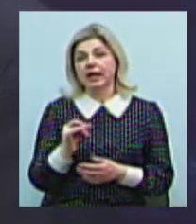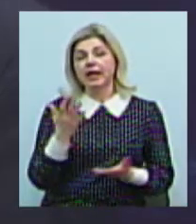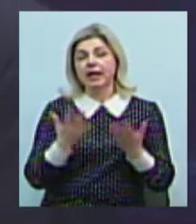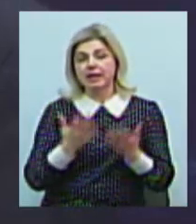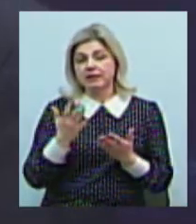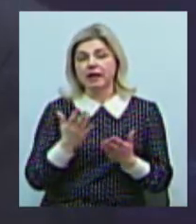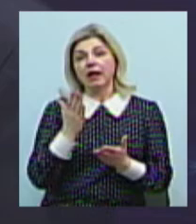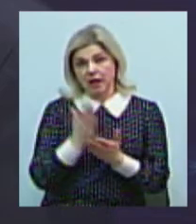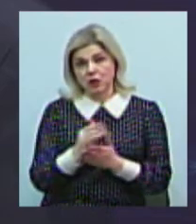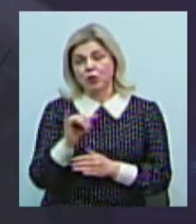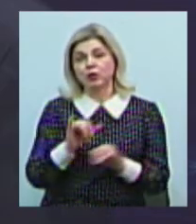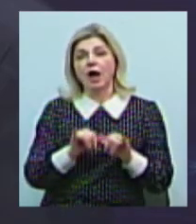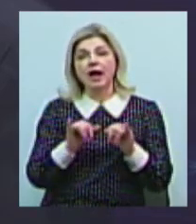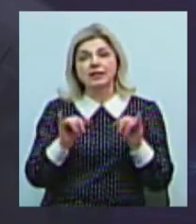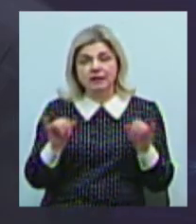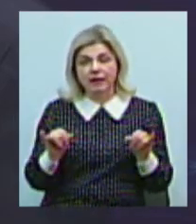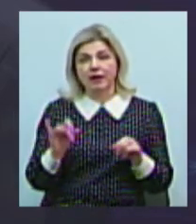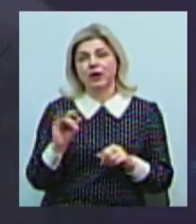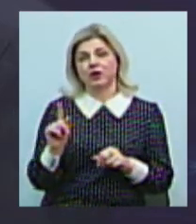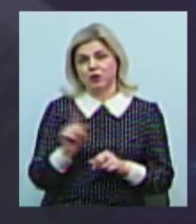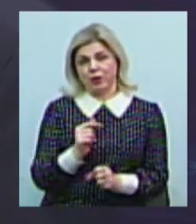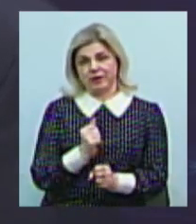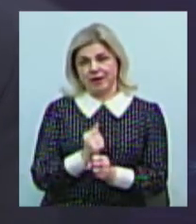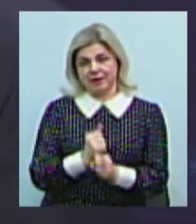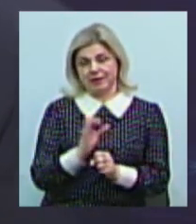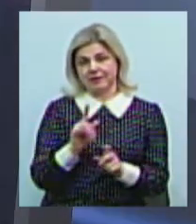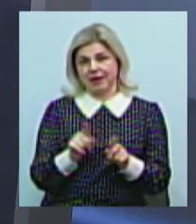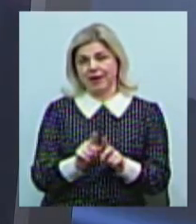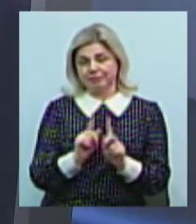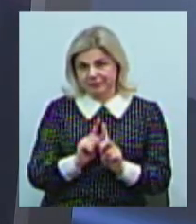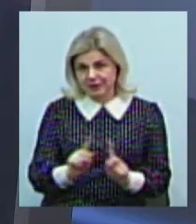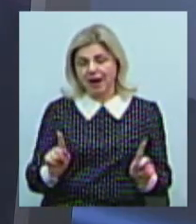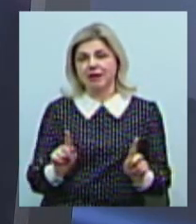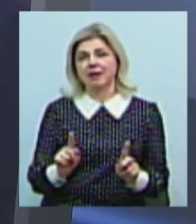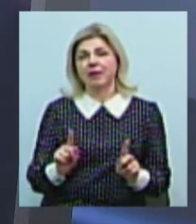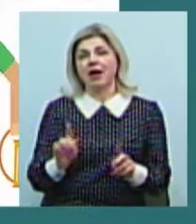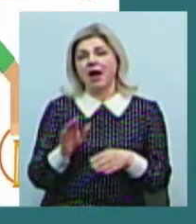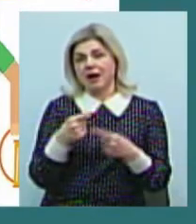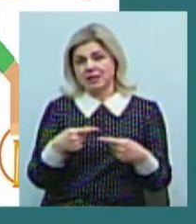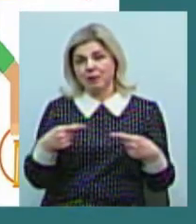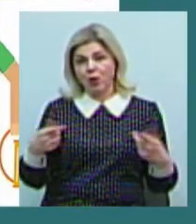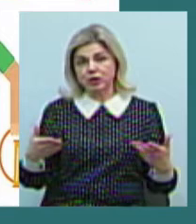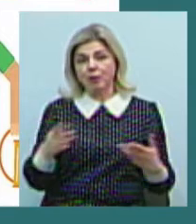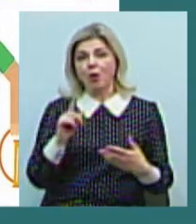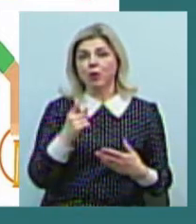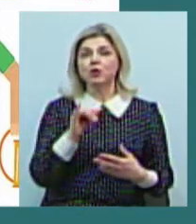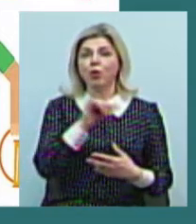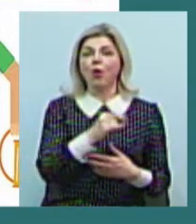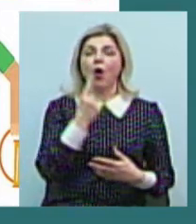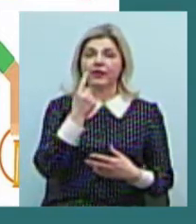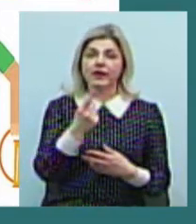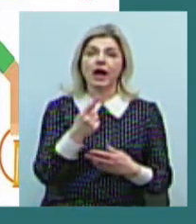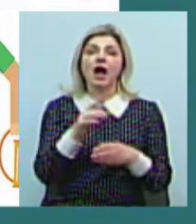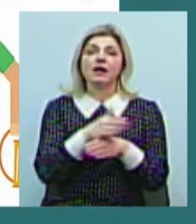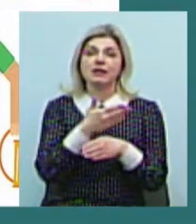расти, и что делать вот с таким странным разбросом, почему в разы отличается от тех же распорядника